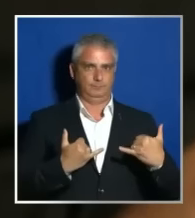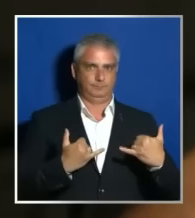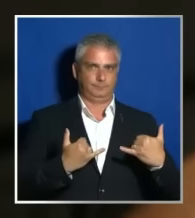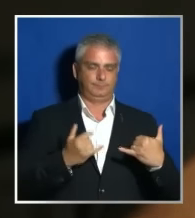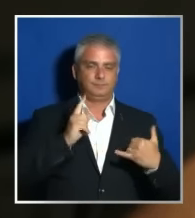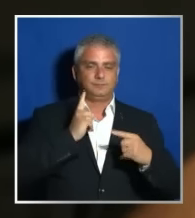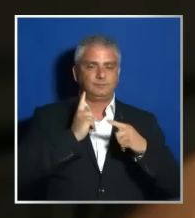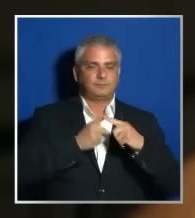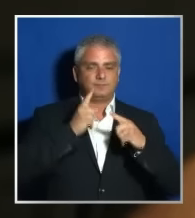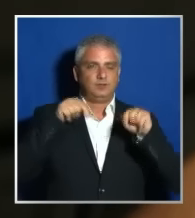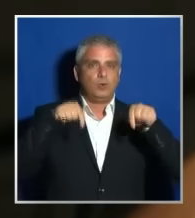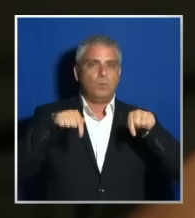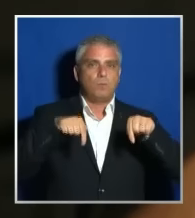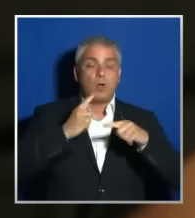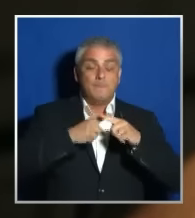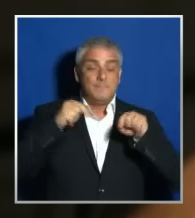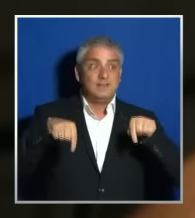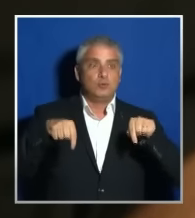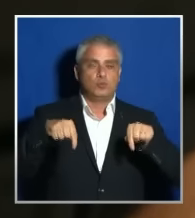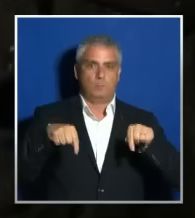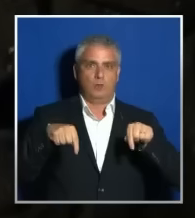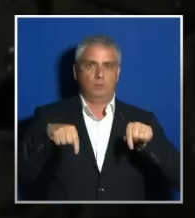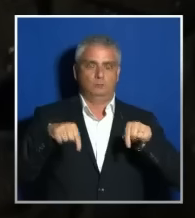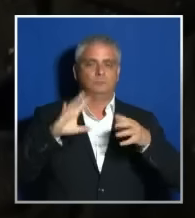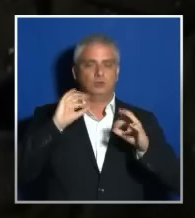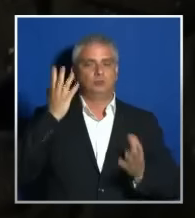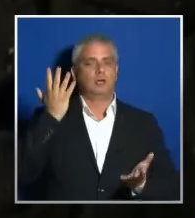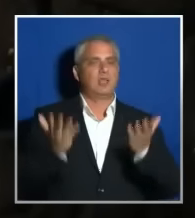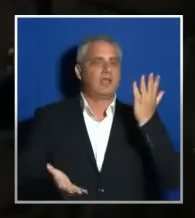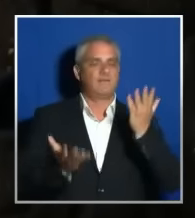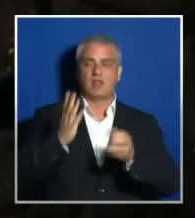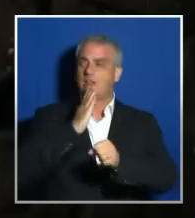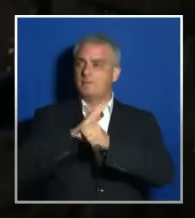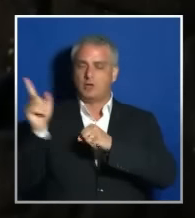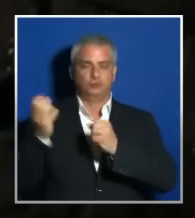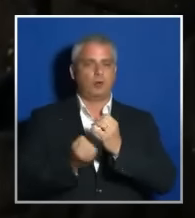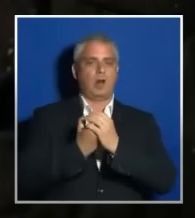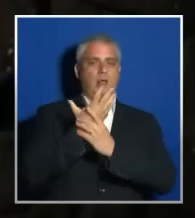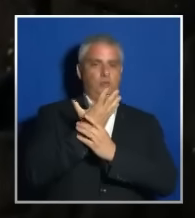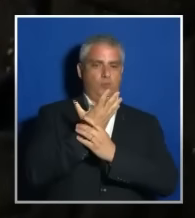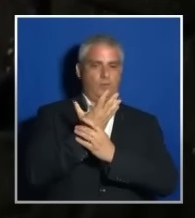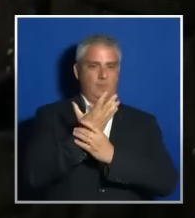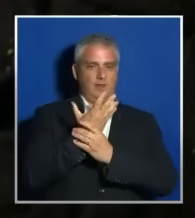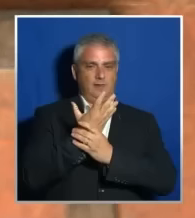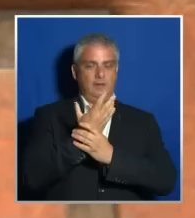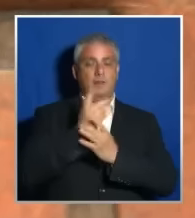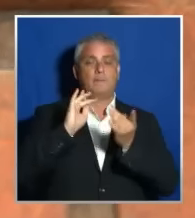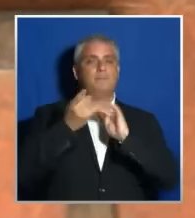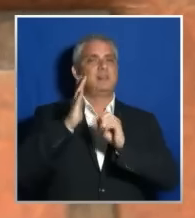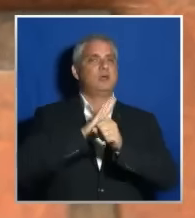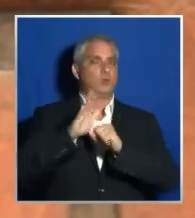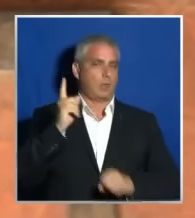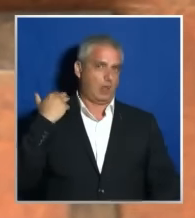אלא שבדיוק כאן, בדיוק כאן, נעוץ ההבדל בין השואה לתקומה. בניגוד